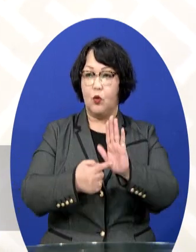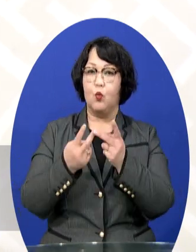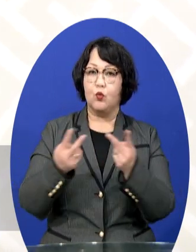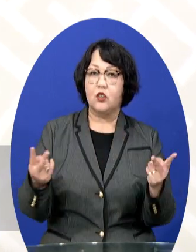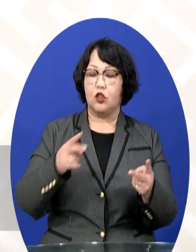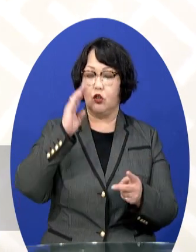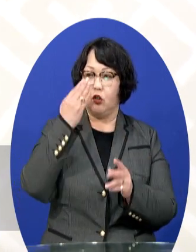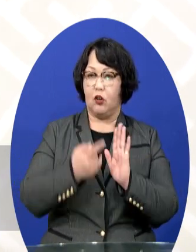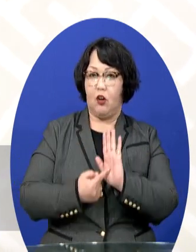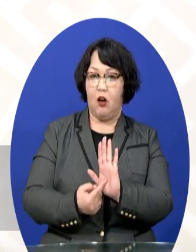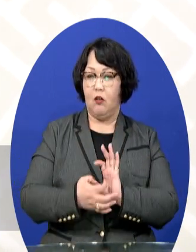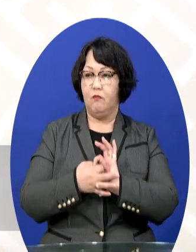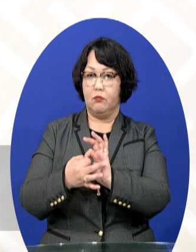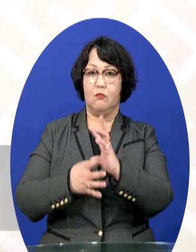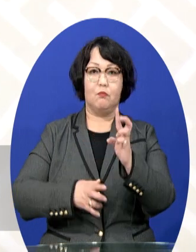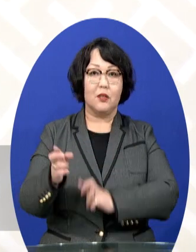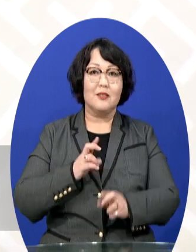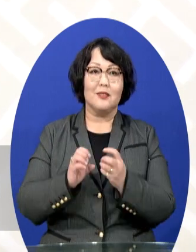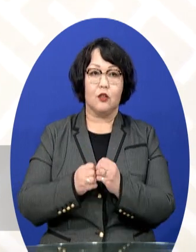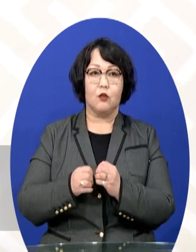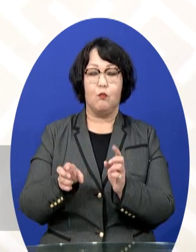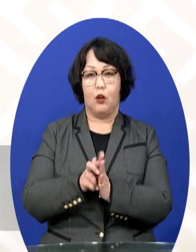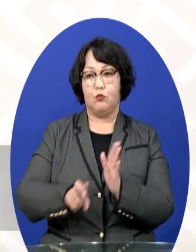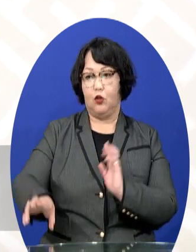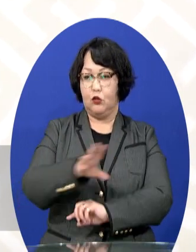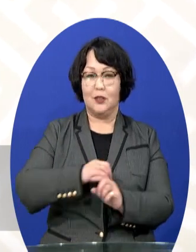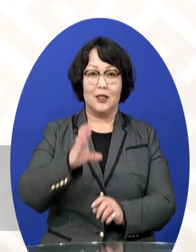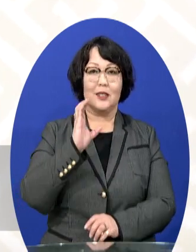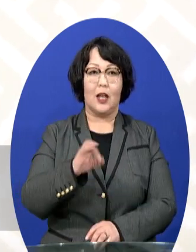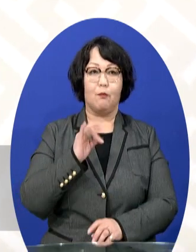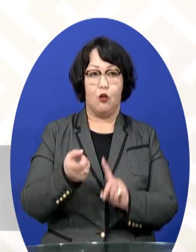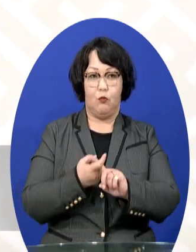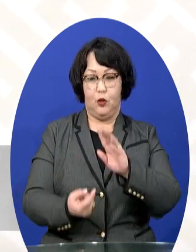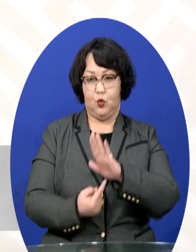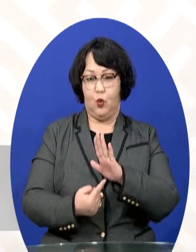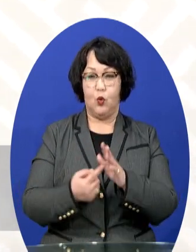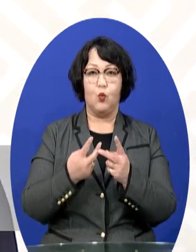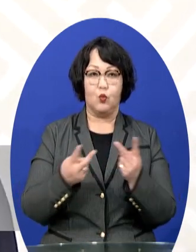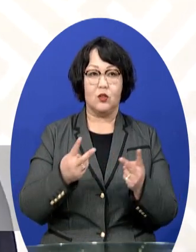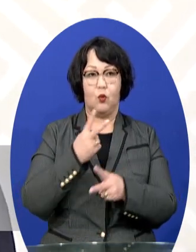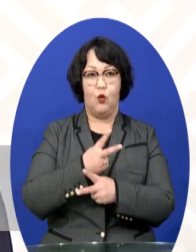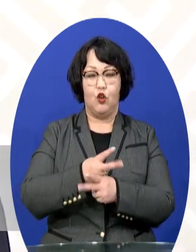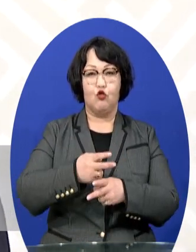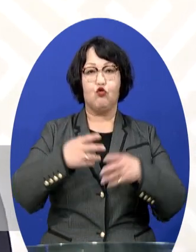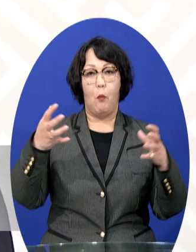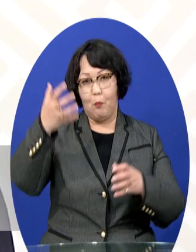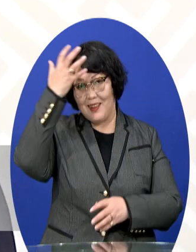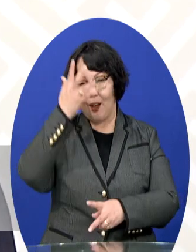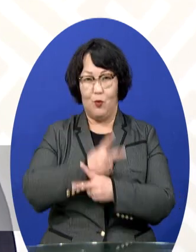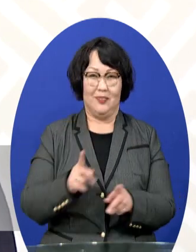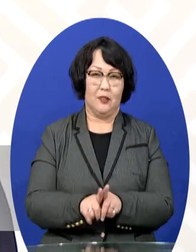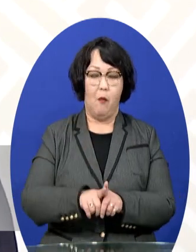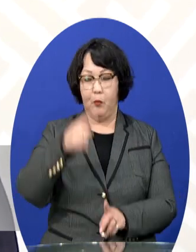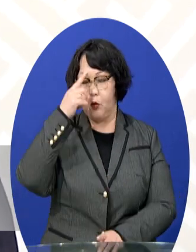хийх ийм одоо орчин нөхцөлийг бүрдүүлсэн энэ салбарын үндсэн хууль гэж хэлж болох юм. Том малгай хууль. Монгол Улсын хурал одоо засгийн